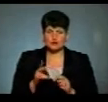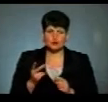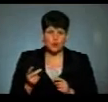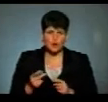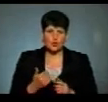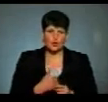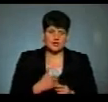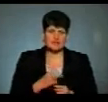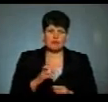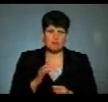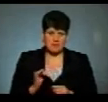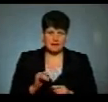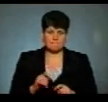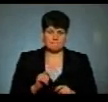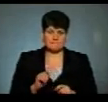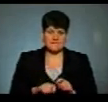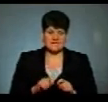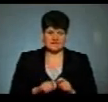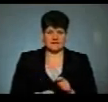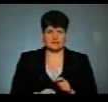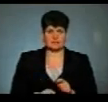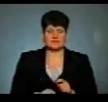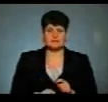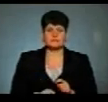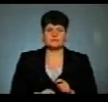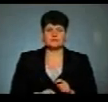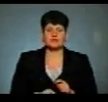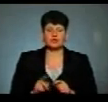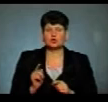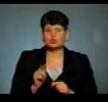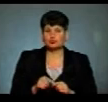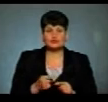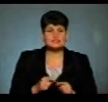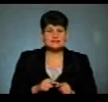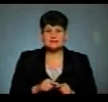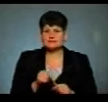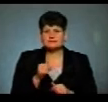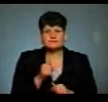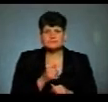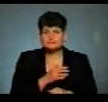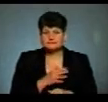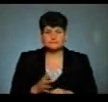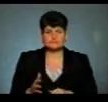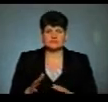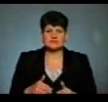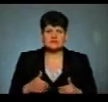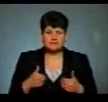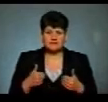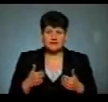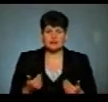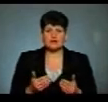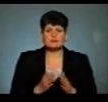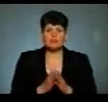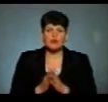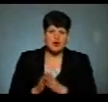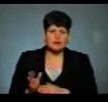би пройти тести на COVID-19. Тому це не в силі. Звертаюся з